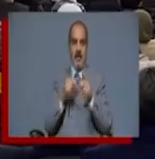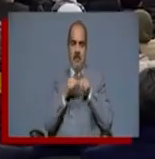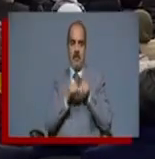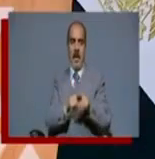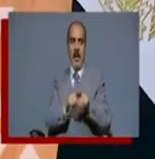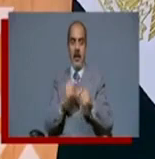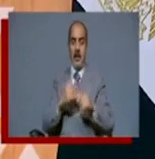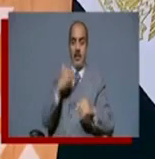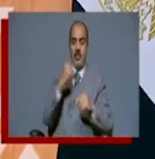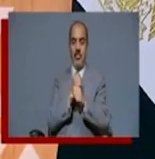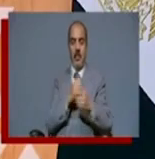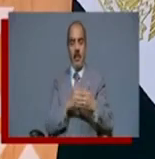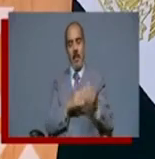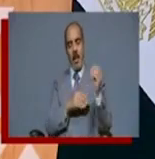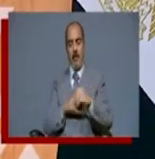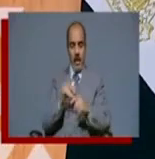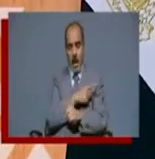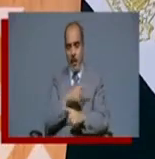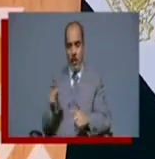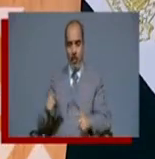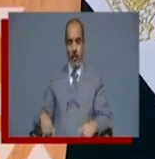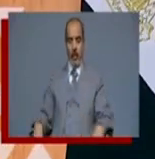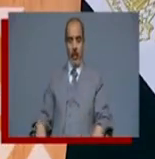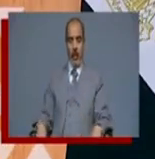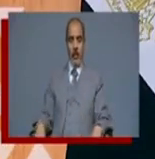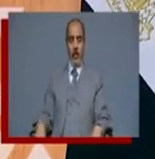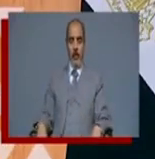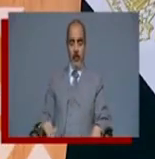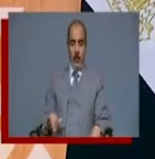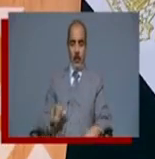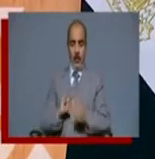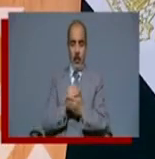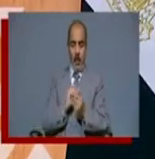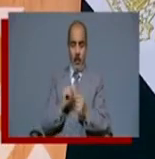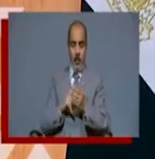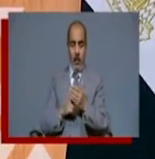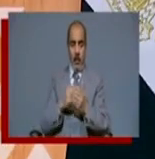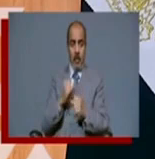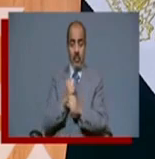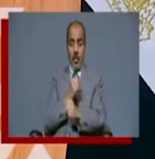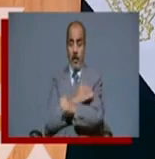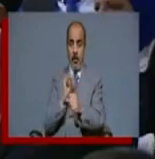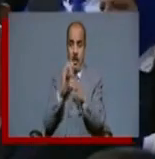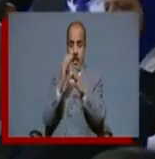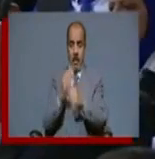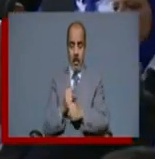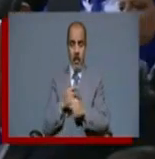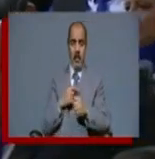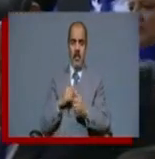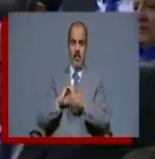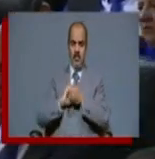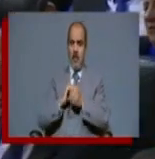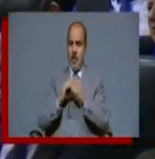ننفذ اليه التنفيذ دي لابد ان انا اكون هاي النقطه اللي انا رجعت لحضرتك فيها ان احنا نكون احنا اصحاب الاعمال متفاهمين علشان